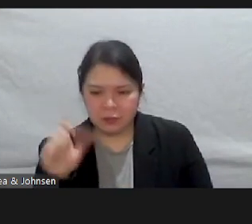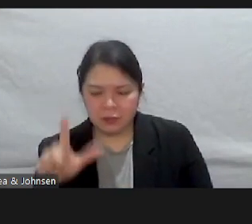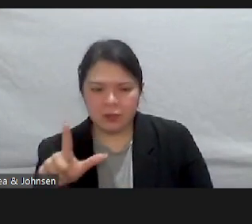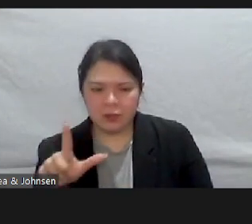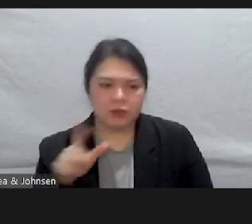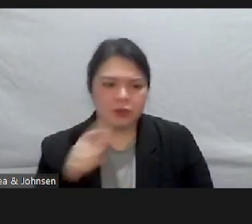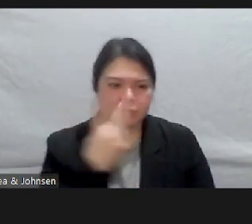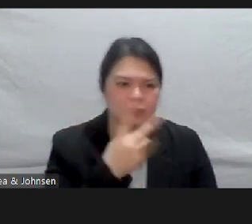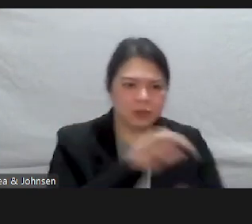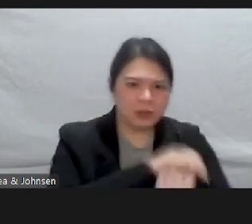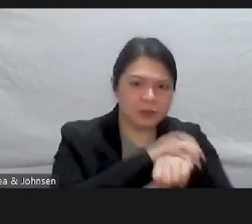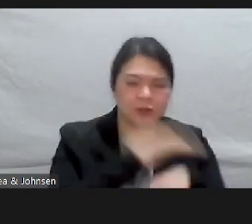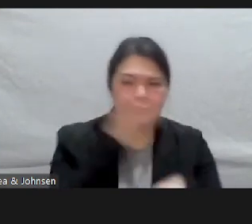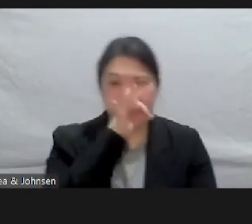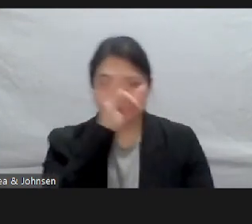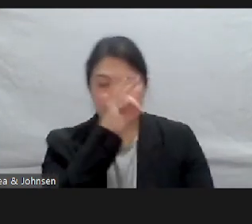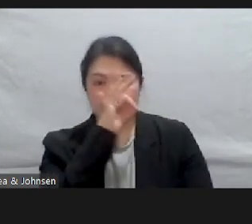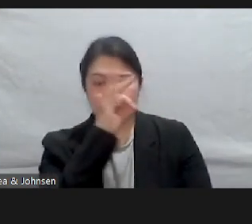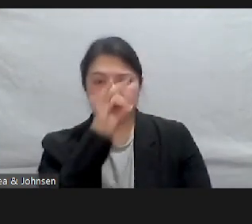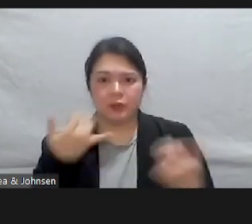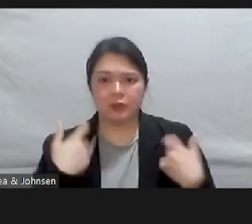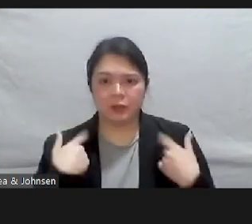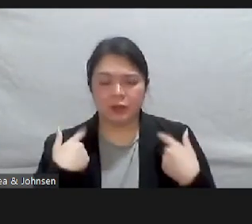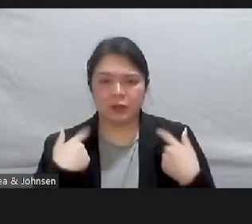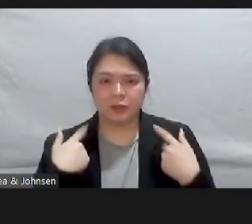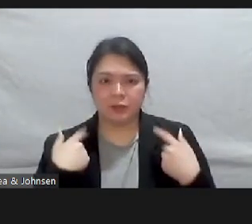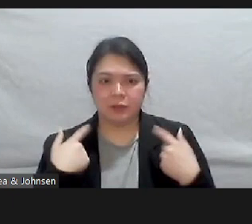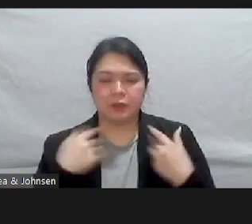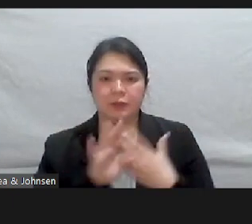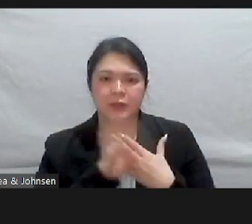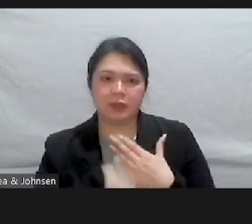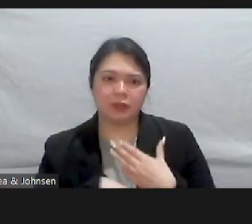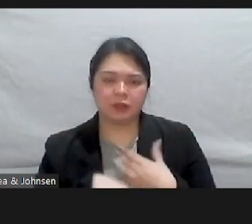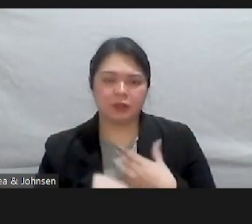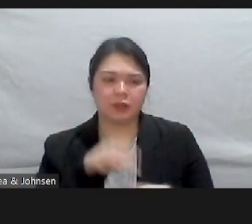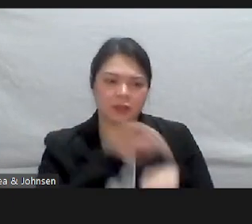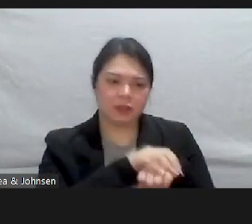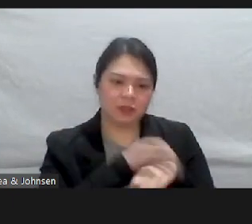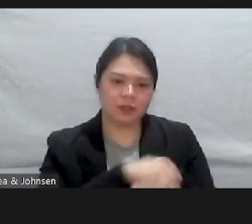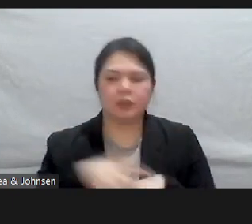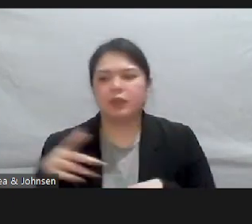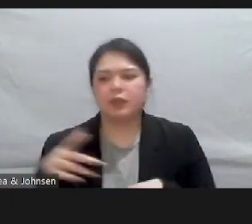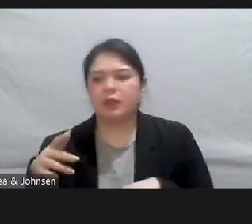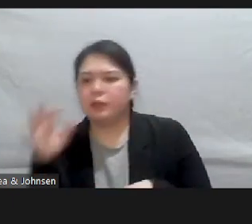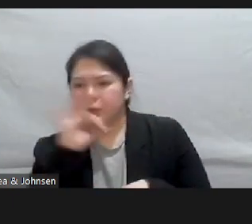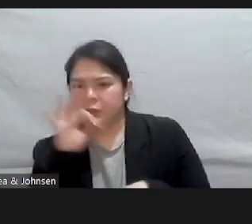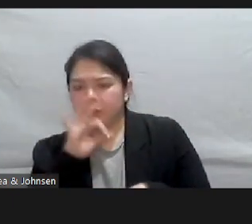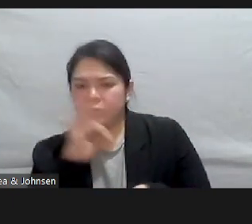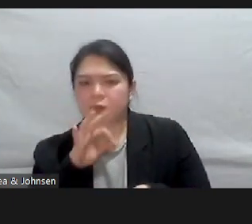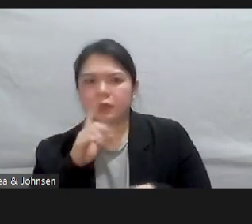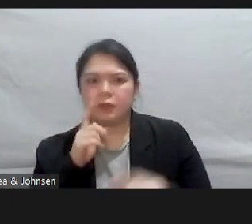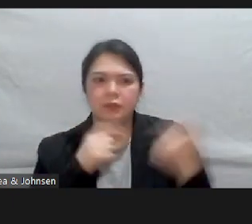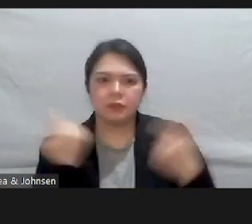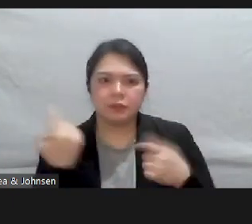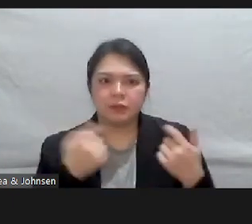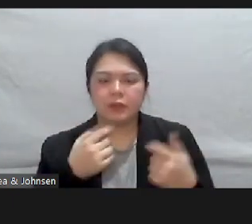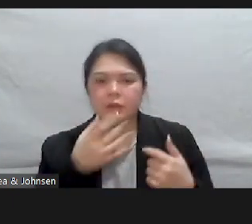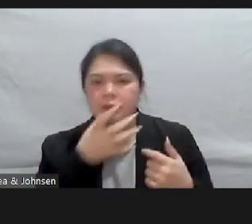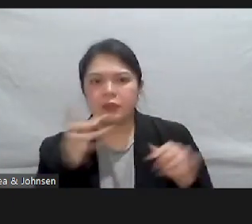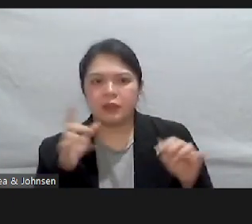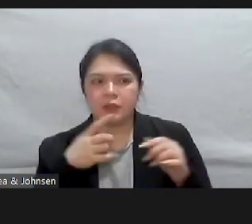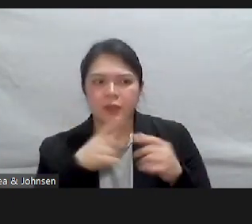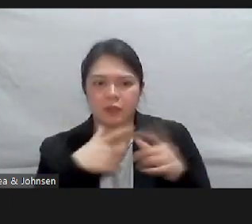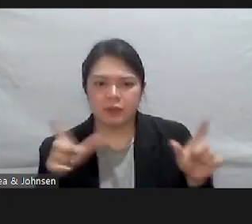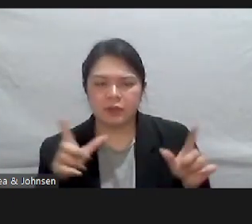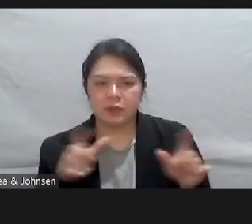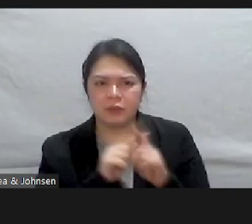Filipino lang, no? Ang dapat na ibalik sa English at Filipino ang medium of instruction, tanggalin na ang mother tongue, samantalang